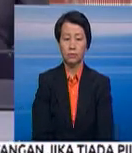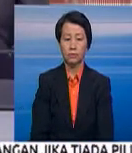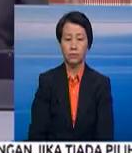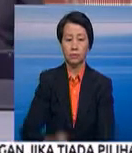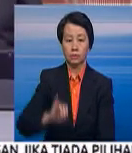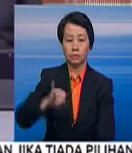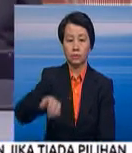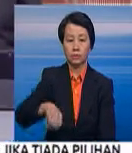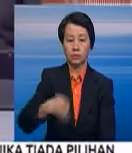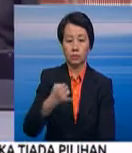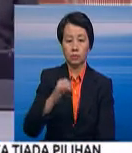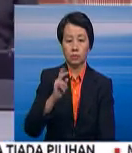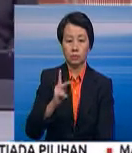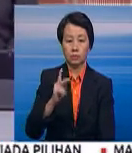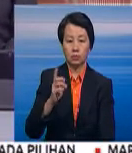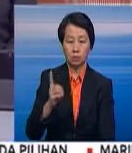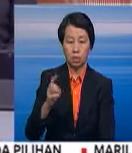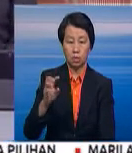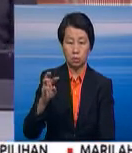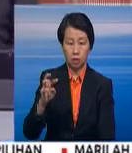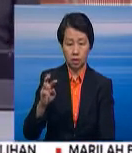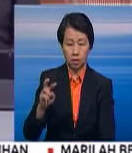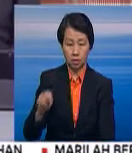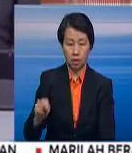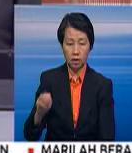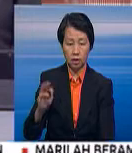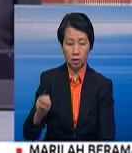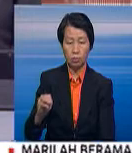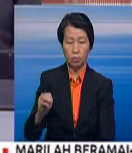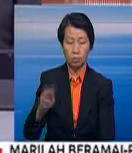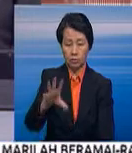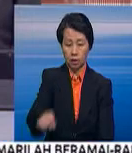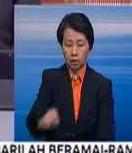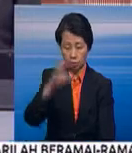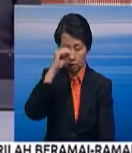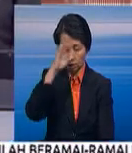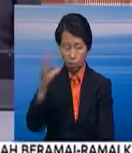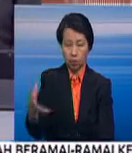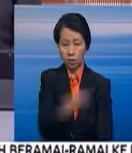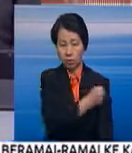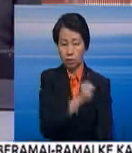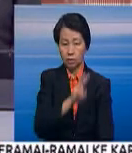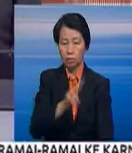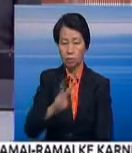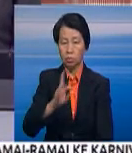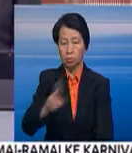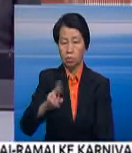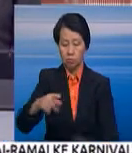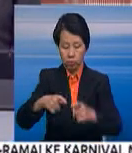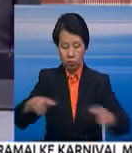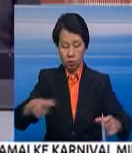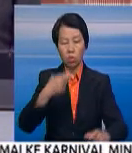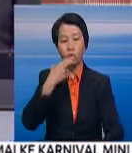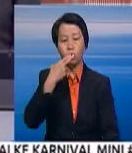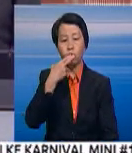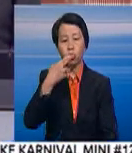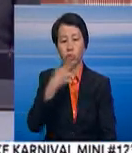Jabatan Kastam Diraja Malaysia JKDM menahan seorang lelaki dan merampas 22,500 karton rokok putih